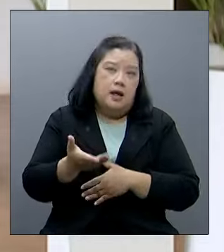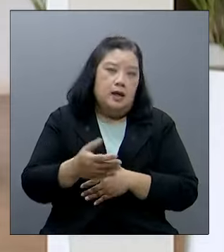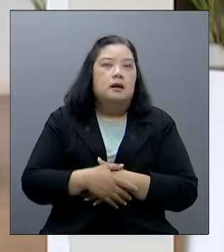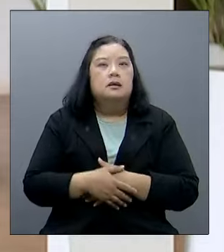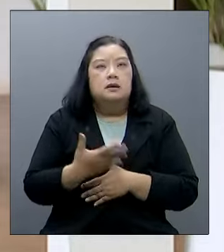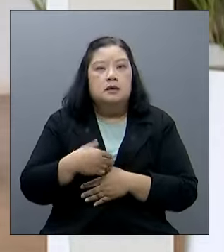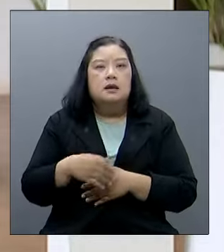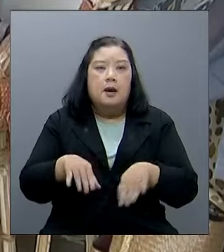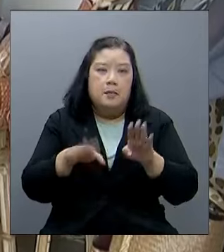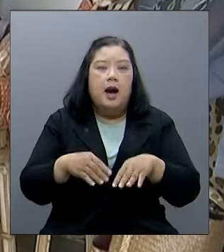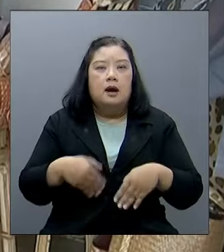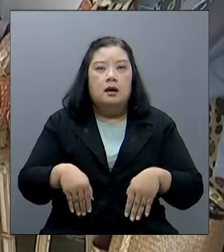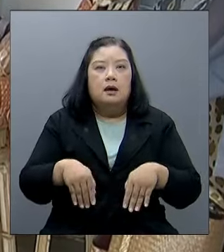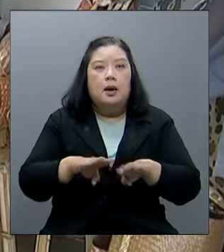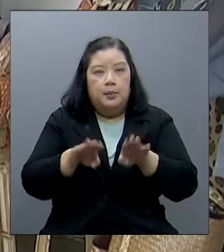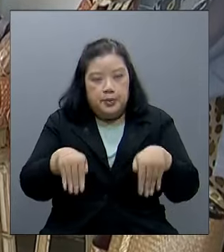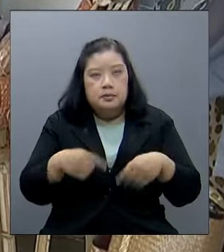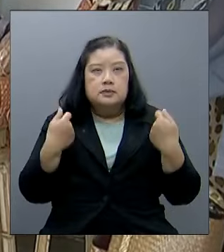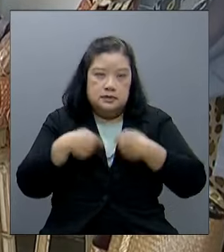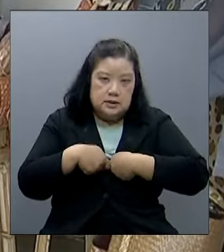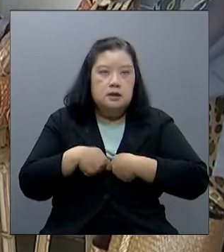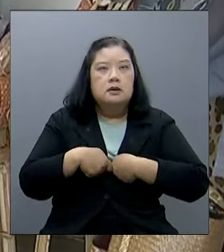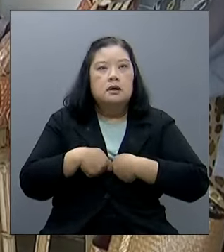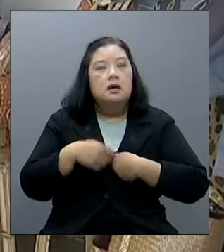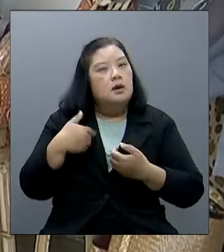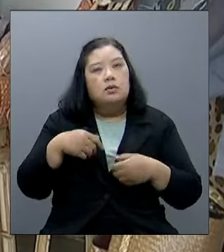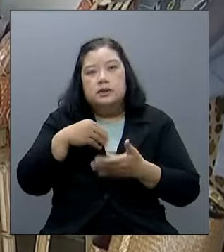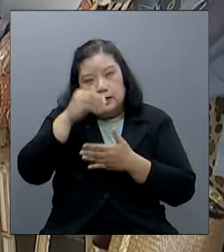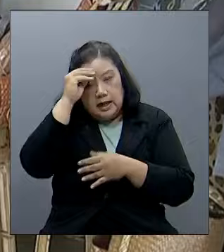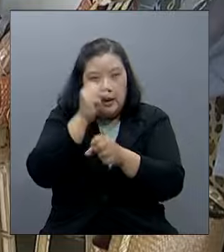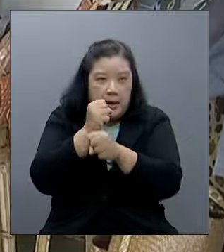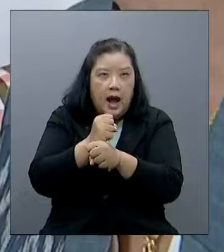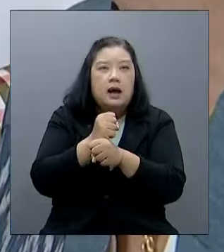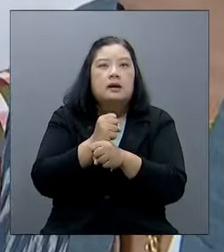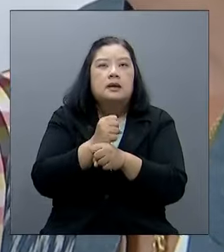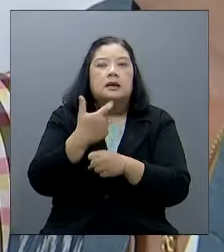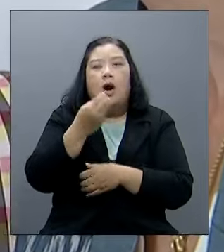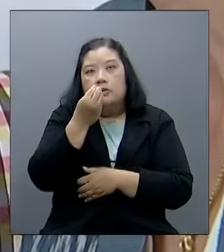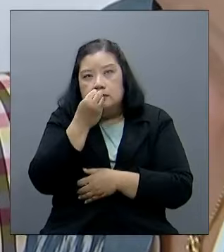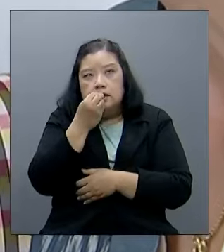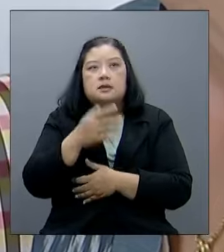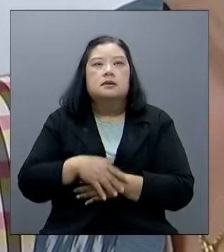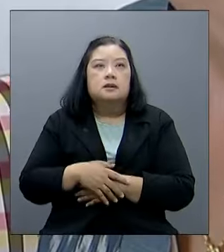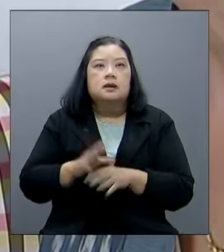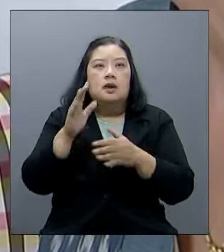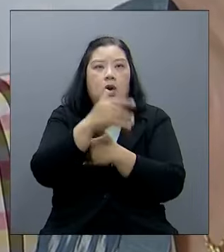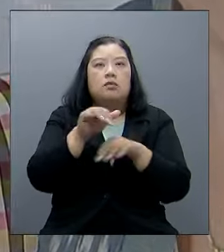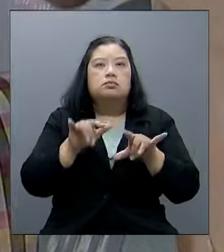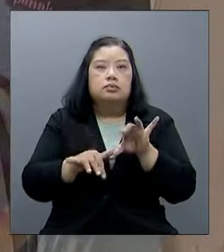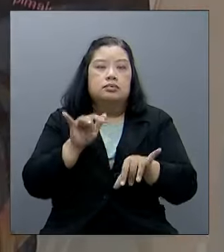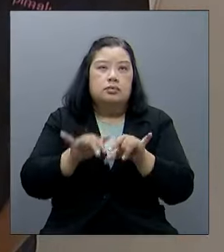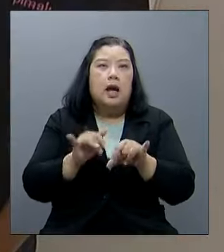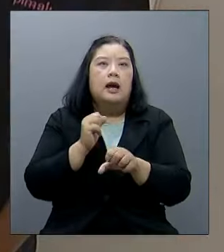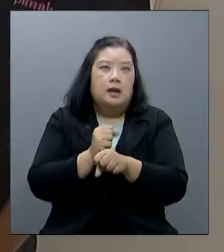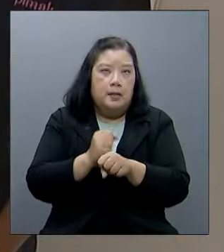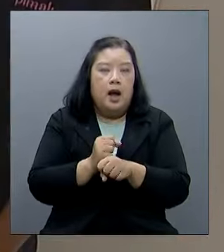หรือ uniform ของพนักงานทั่วไปค่ะแล้วก็เป็น front office ค่ะสอนเกี่ยวกับการต้อนรับ